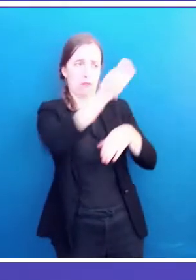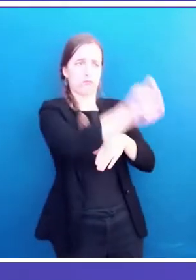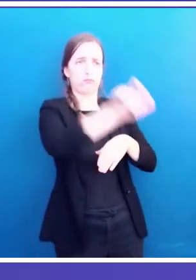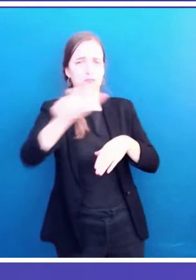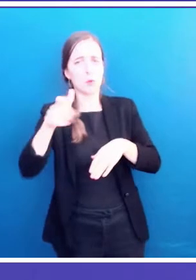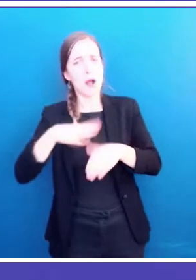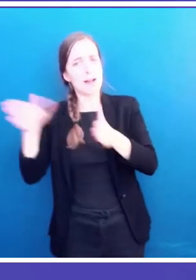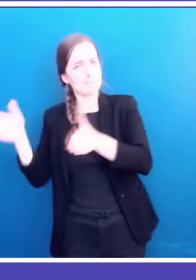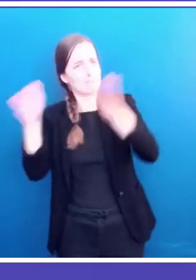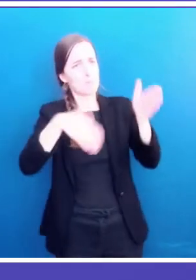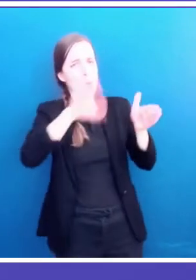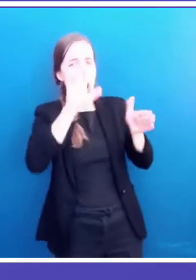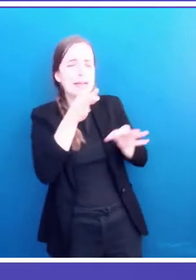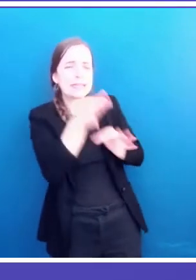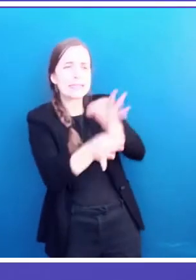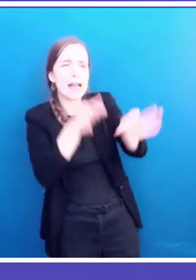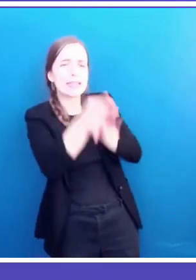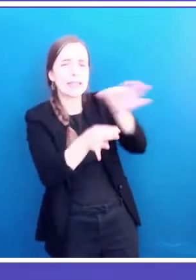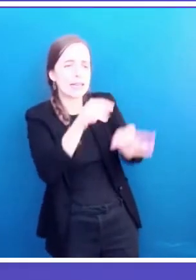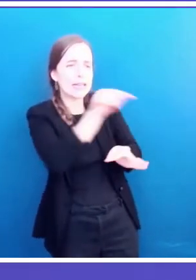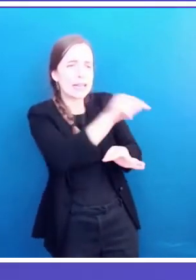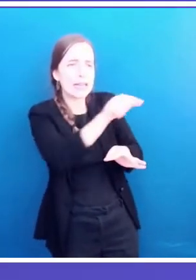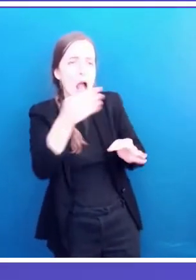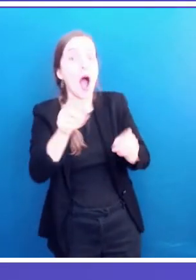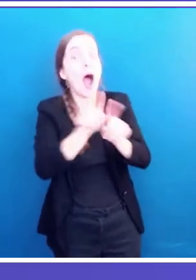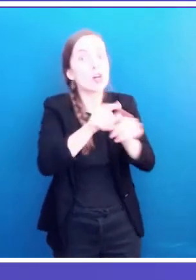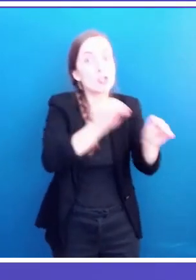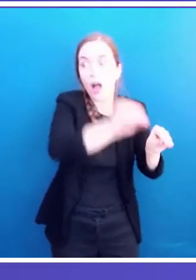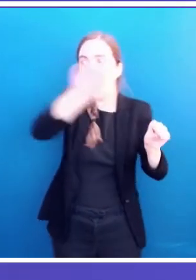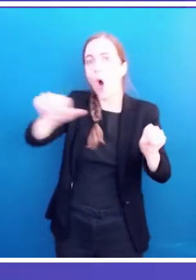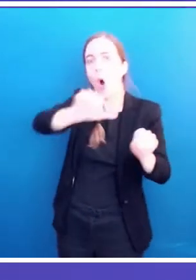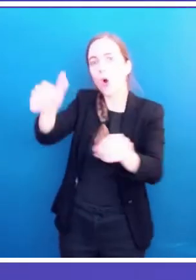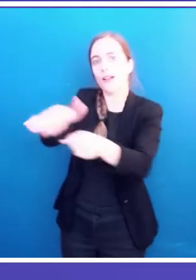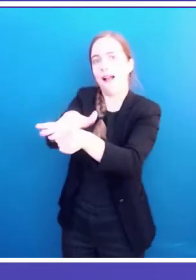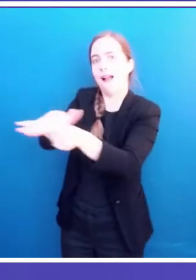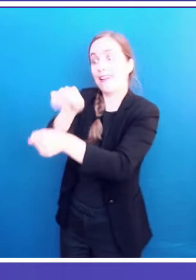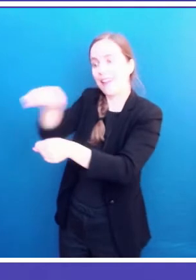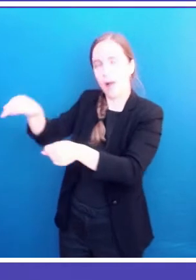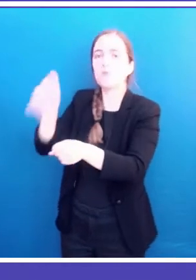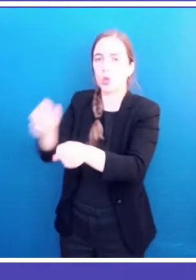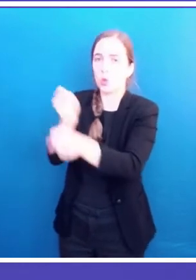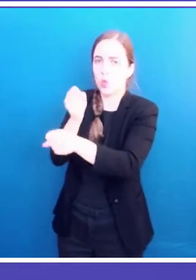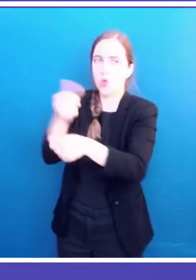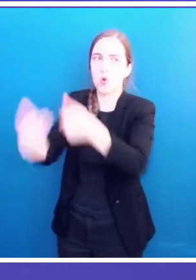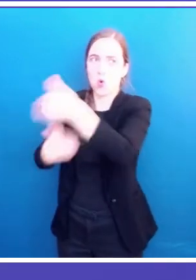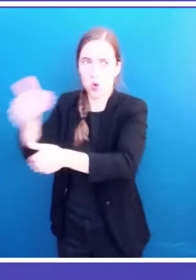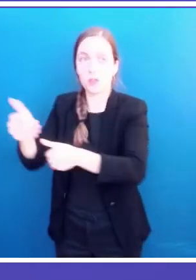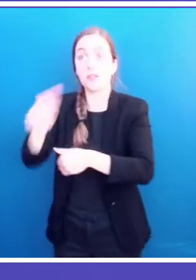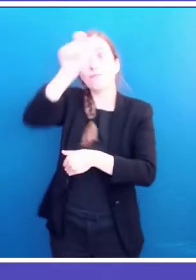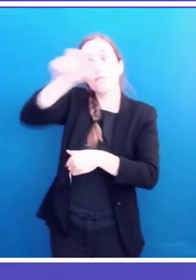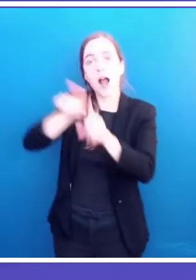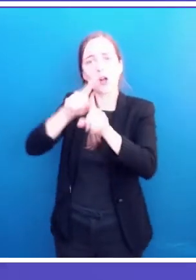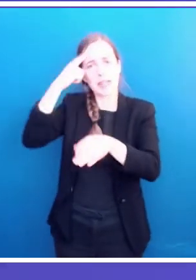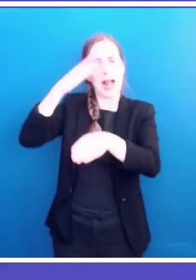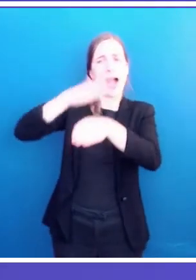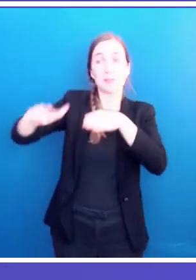ومغيري ومغيرات الجنس، لا بل دائما ما كنا نركز بهذه الاستراتيجية العامة على كل مستوى مجلس المدينة